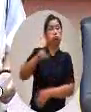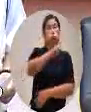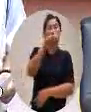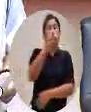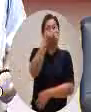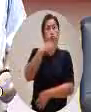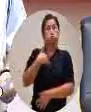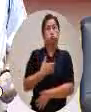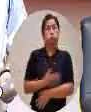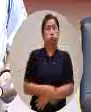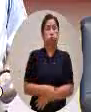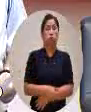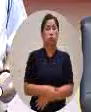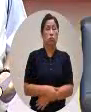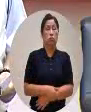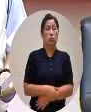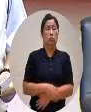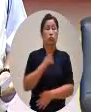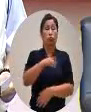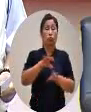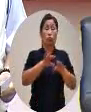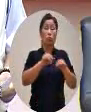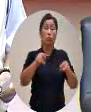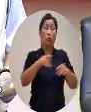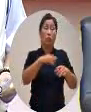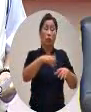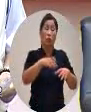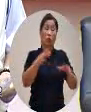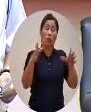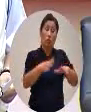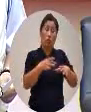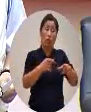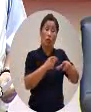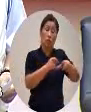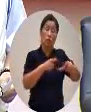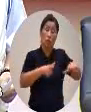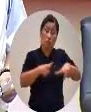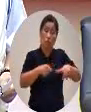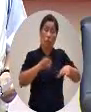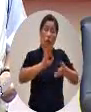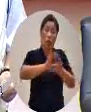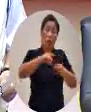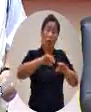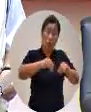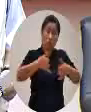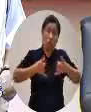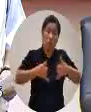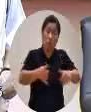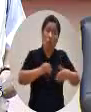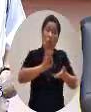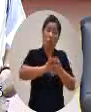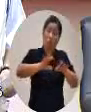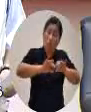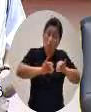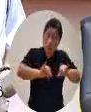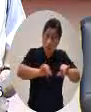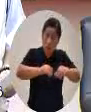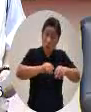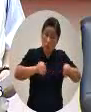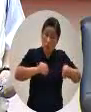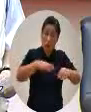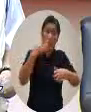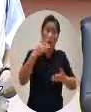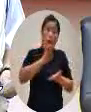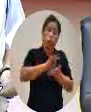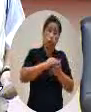我們有道路用地我們有公營用地我們如果要使